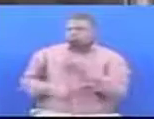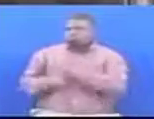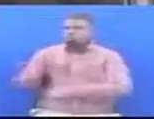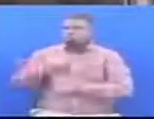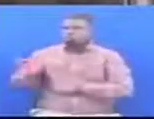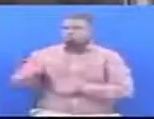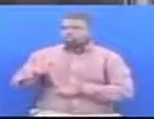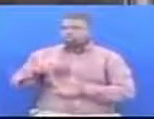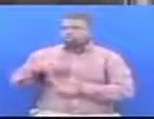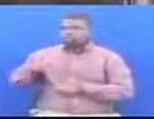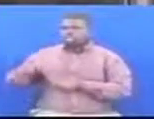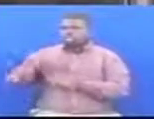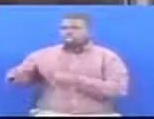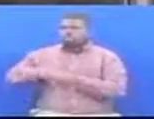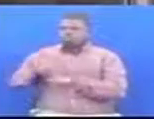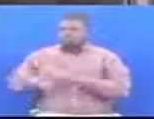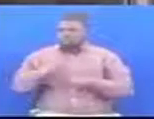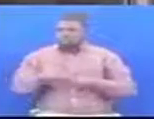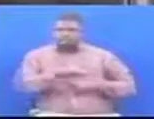biashara.